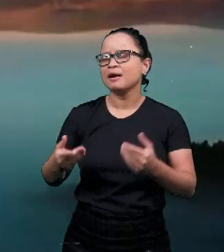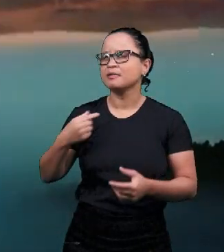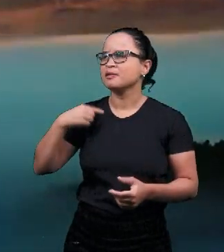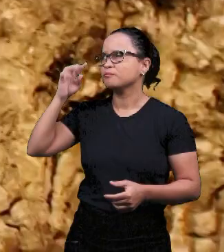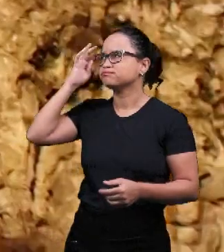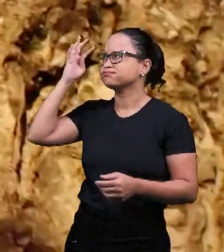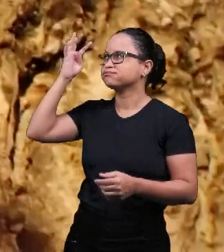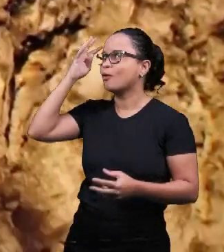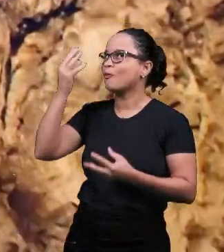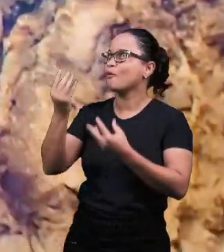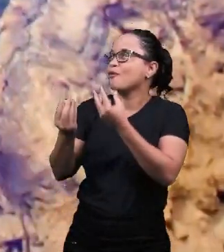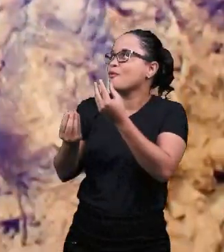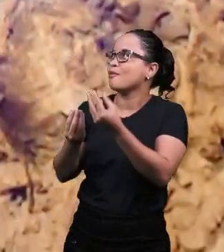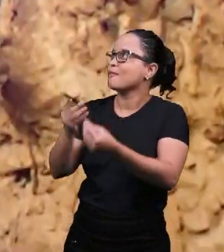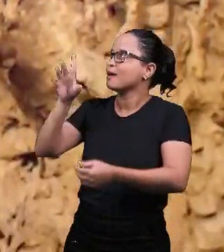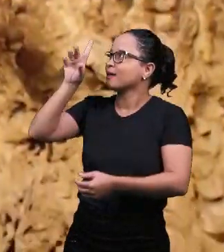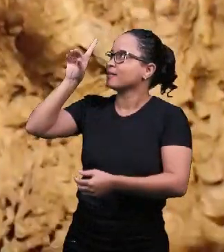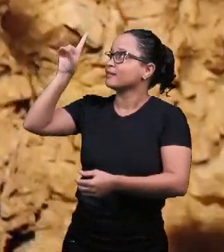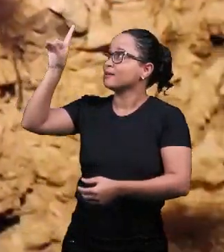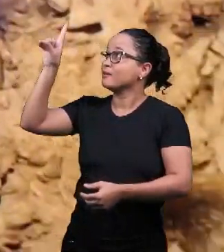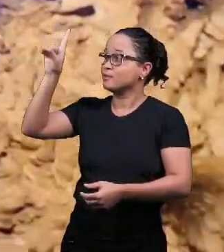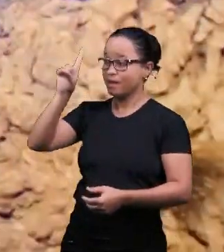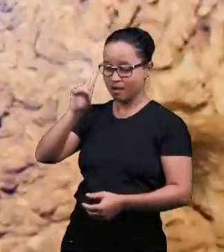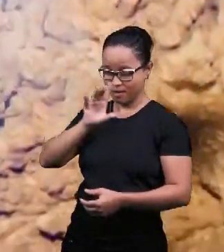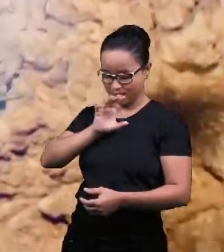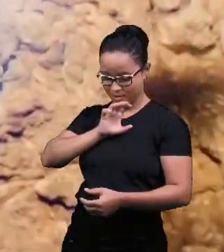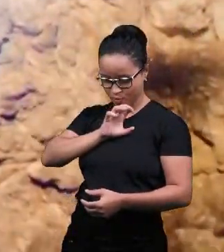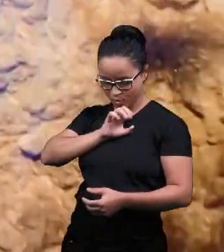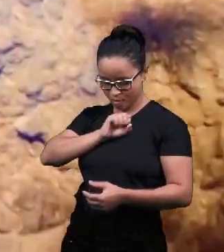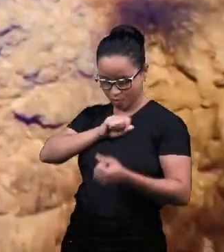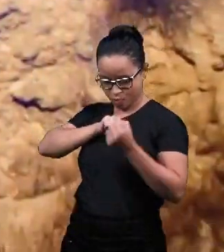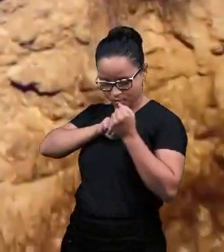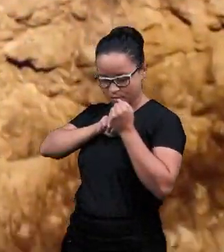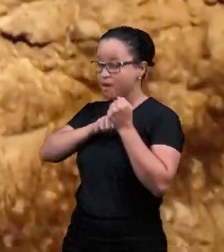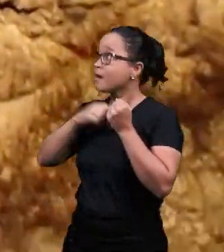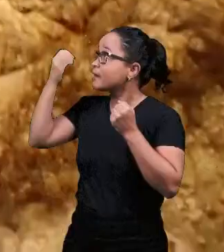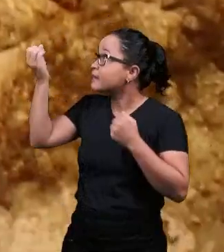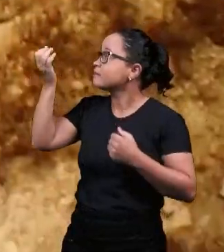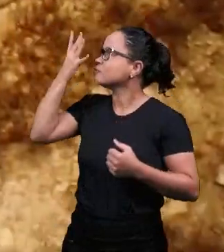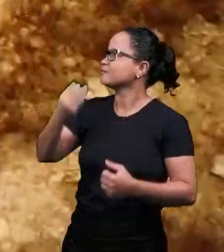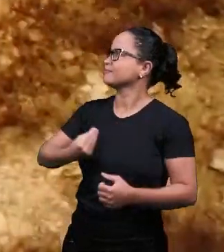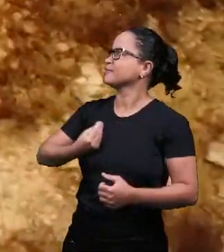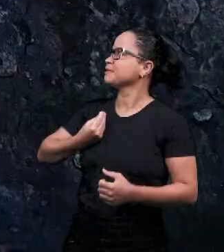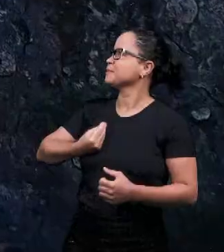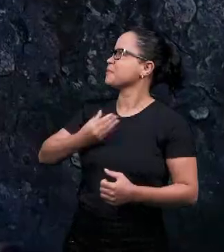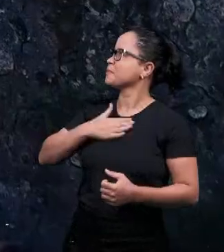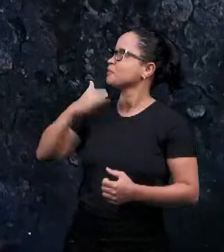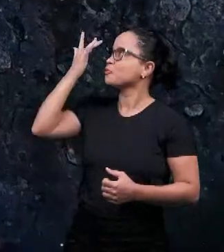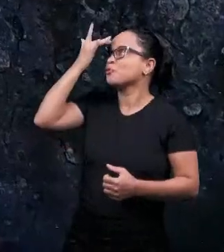Я не знаю, почему Божья любовь открылась мне.